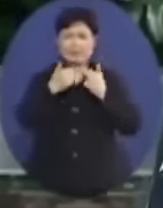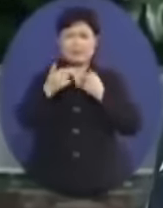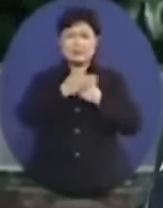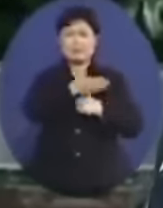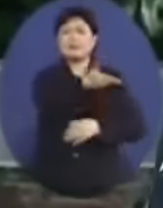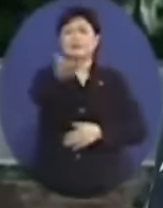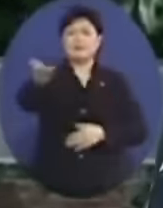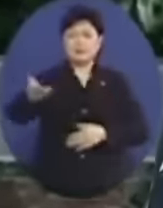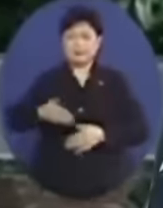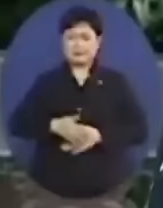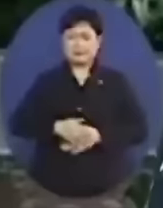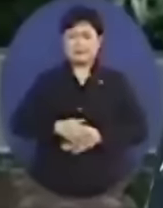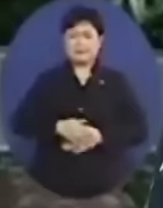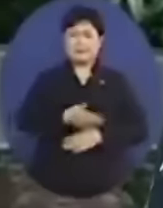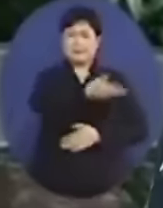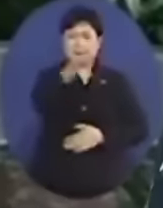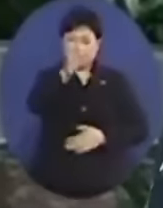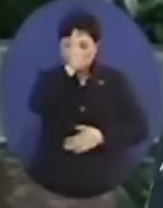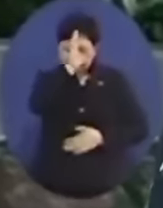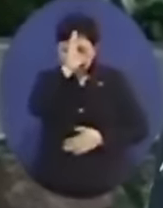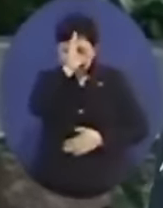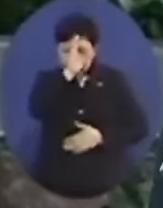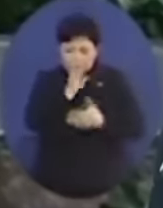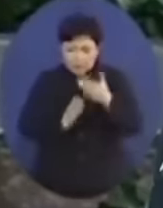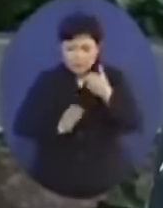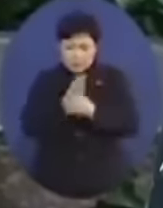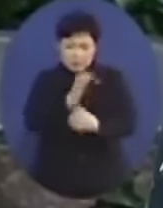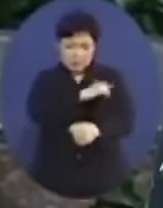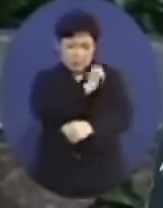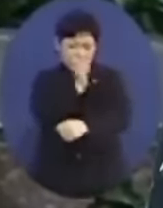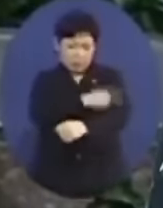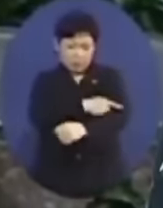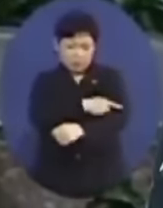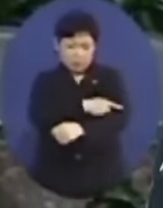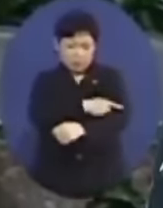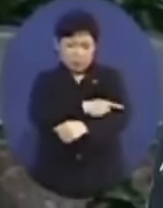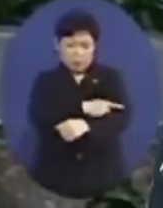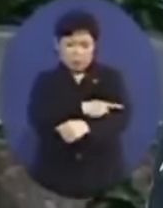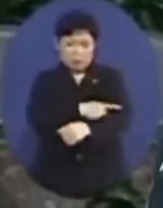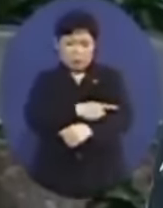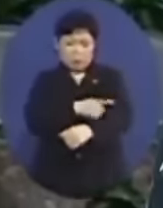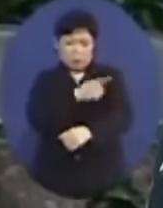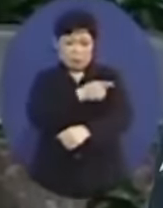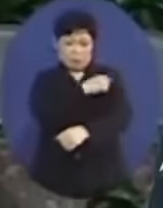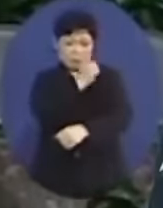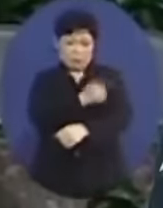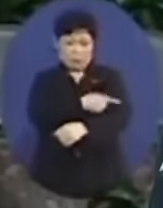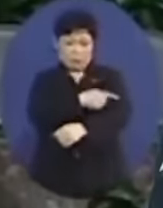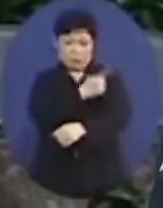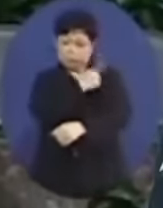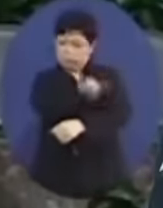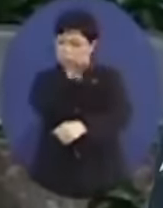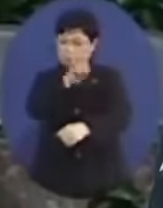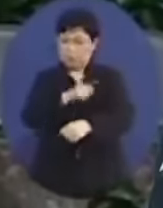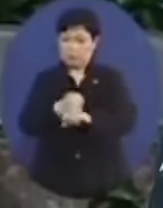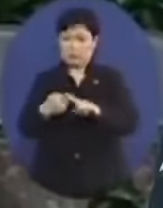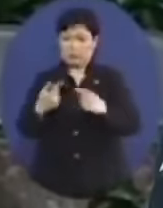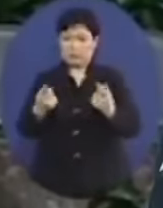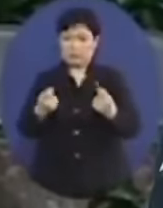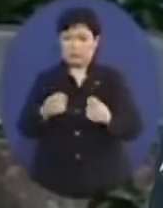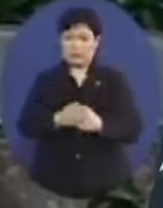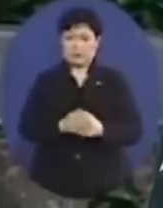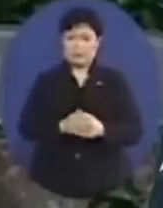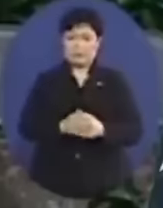여러분 여러분은 병 들어 있을 권리가 없습니다 여러분 때문에 예수님이 채찍에 맞았는데요